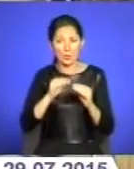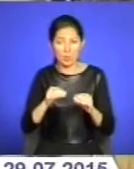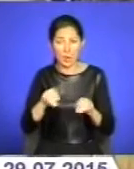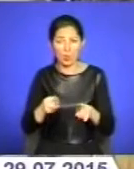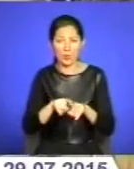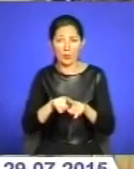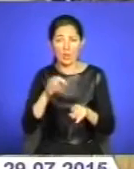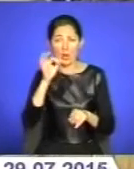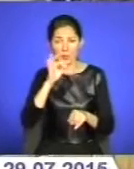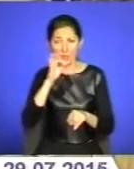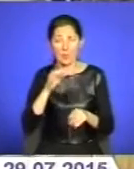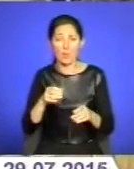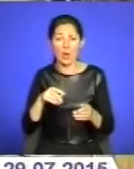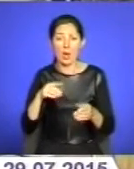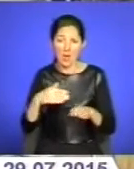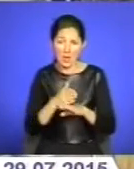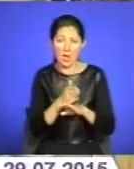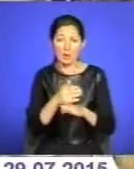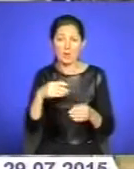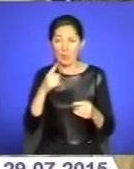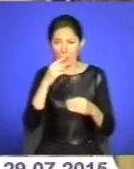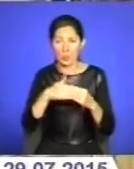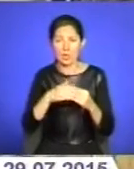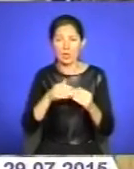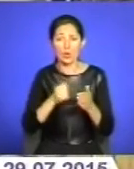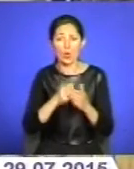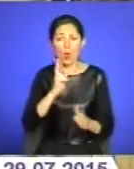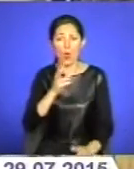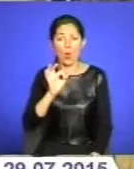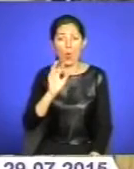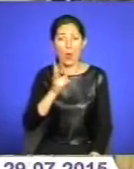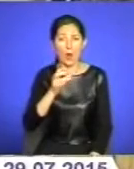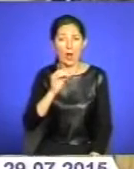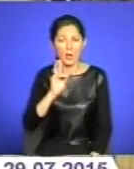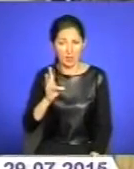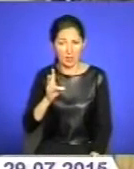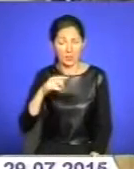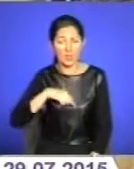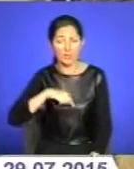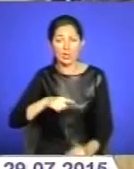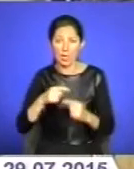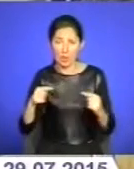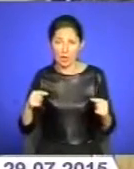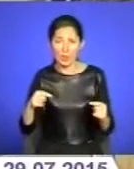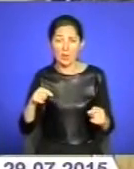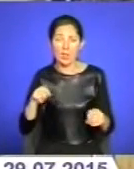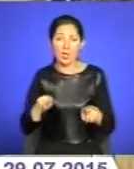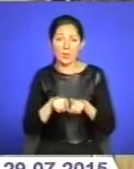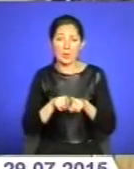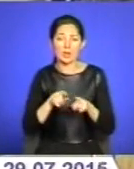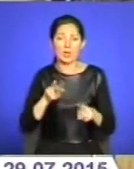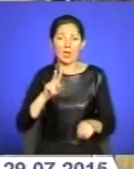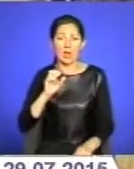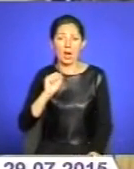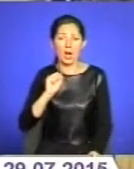до кокаїну, а з внутрішніх природних речовин в організмі наближений до адреналіну. Це